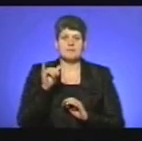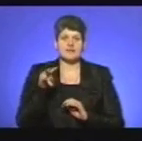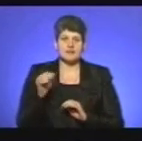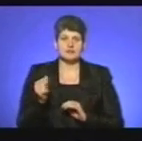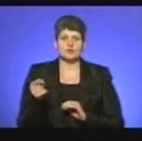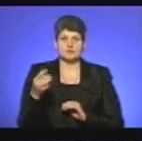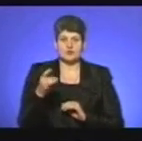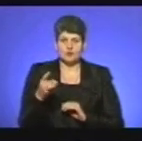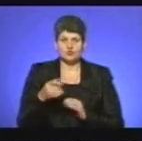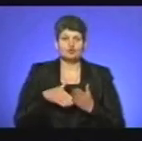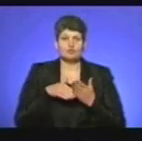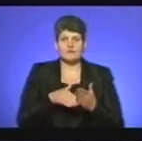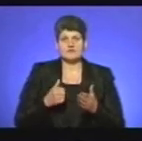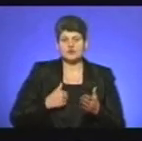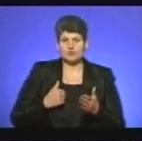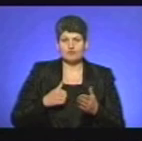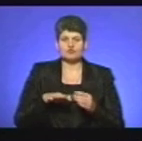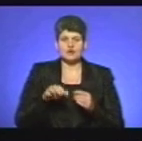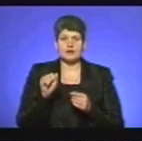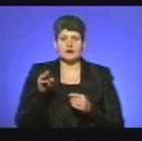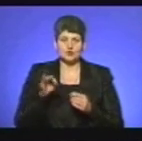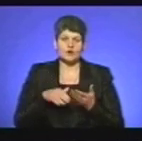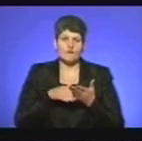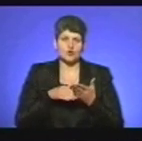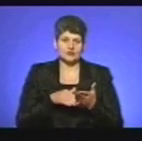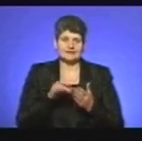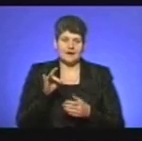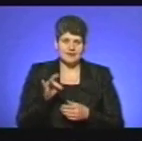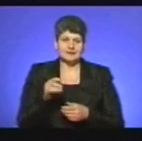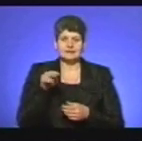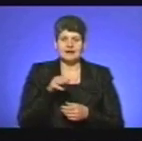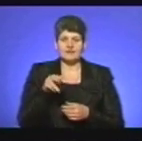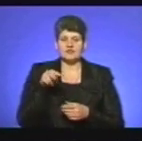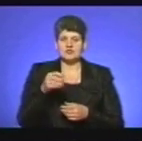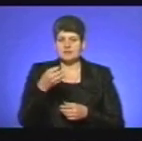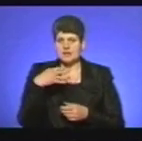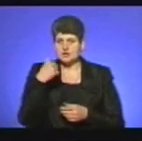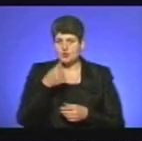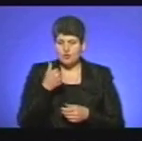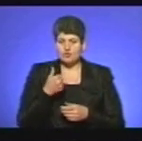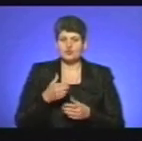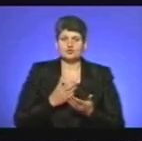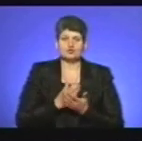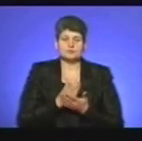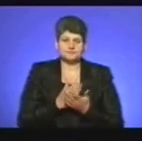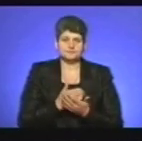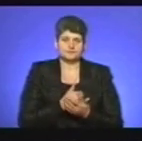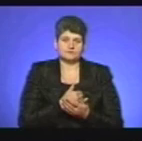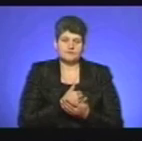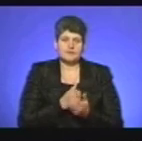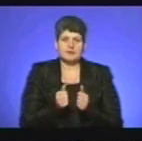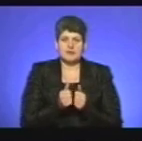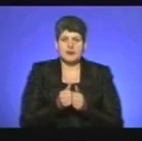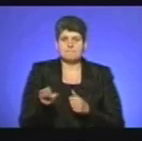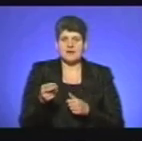району. Допомагав військовим у зоні АТО як волонтер. З травня до вересня 2015 року служив добровольцем на передовій під